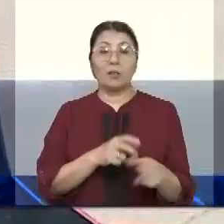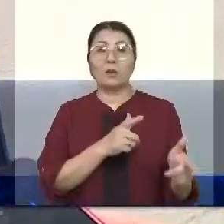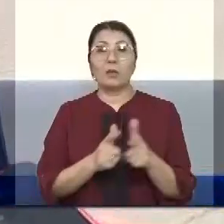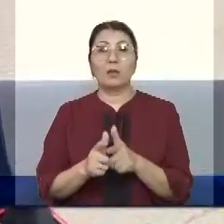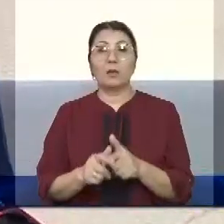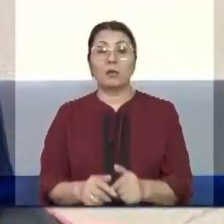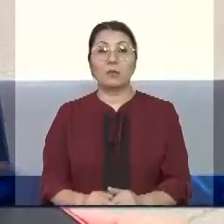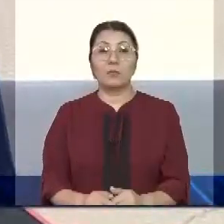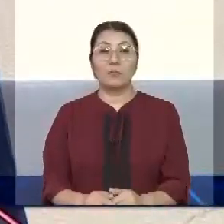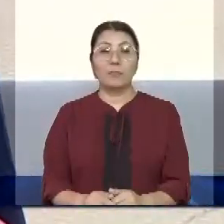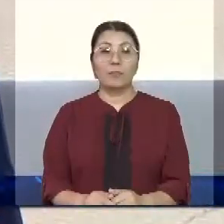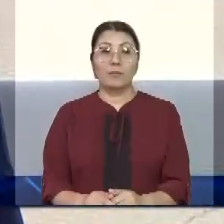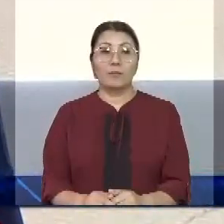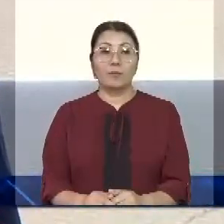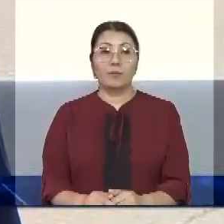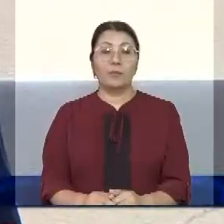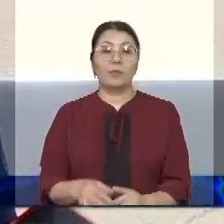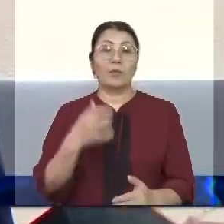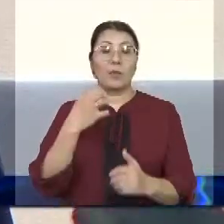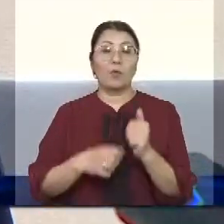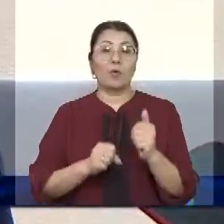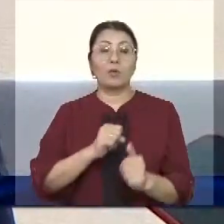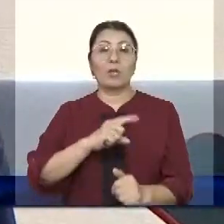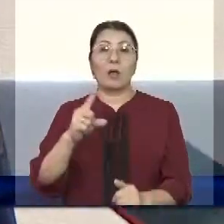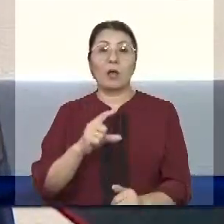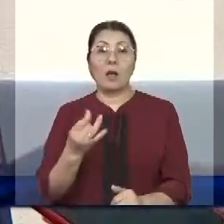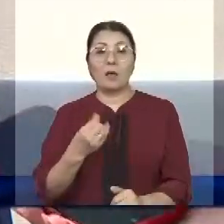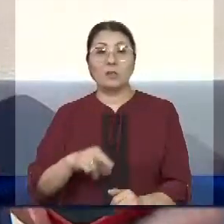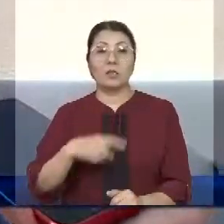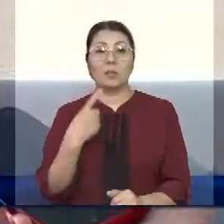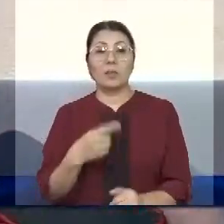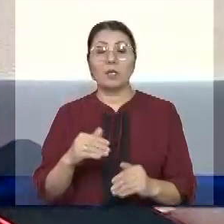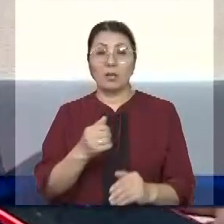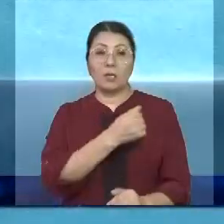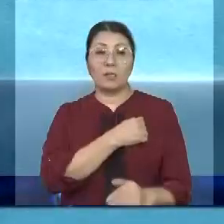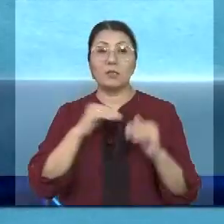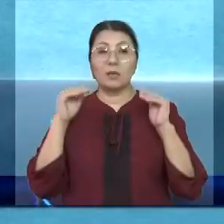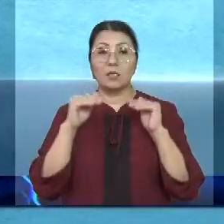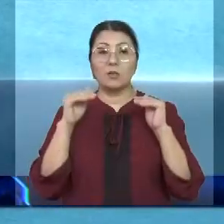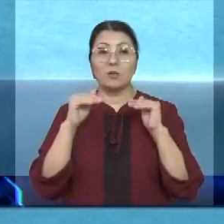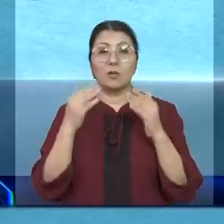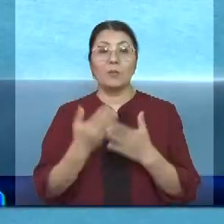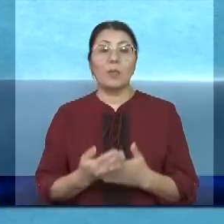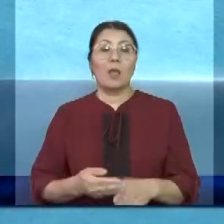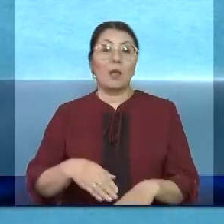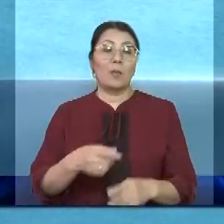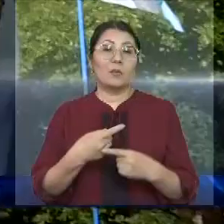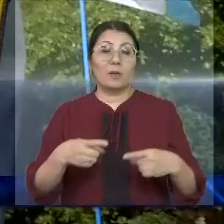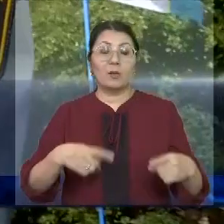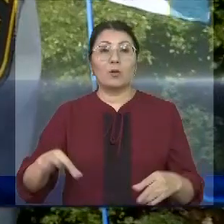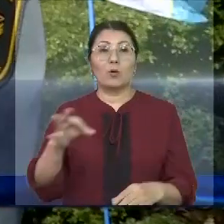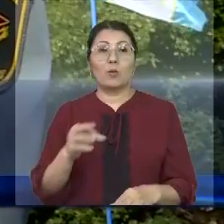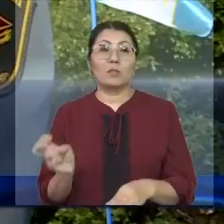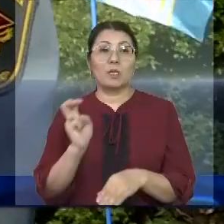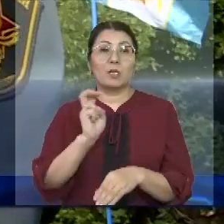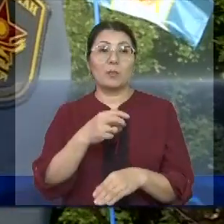дайындайтын осы Орта Азиядағы жалғыз ғана әскери институт болып табылады. Курсанттар еліміздің әр өңірінен